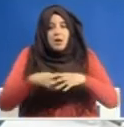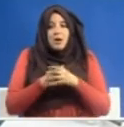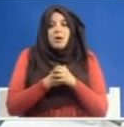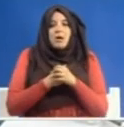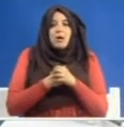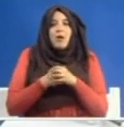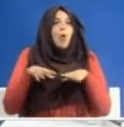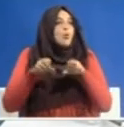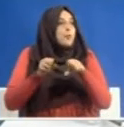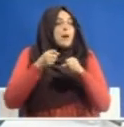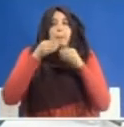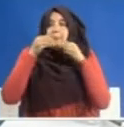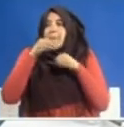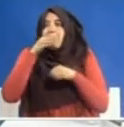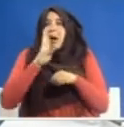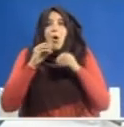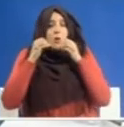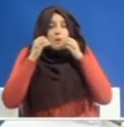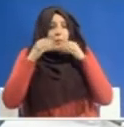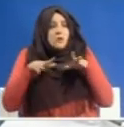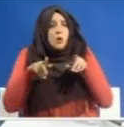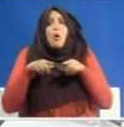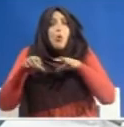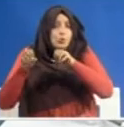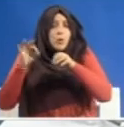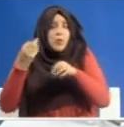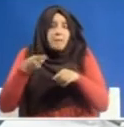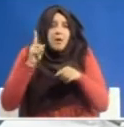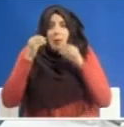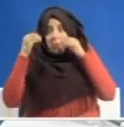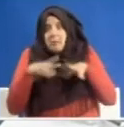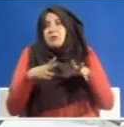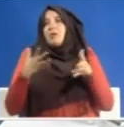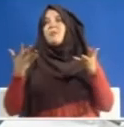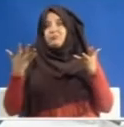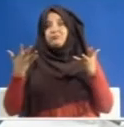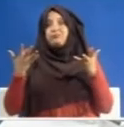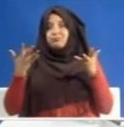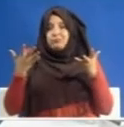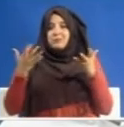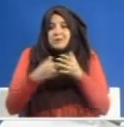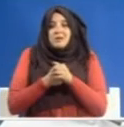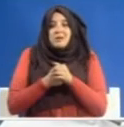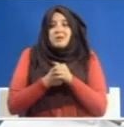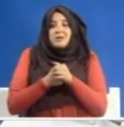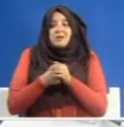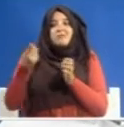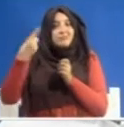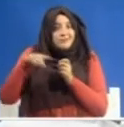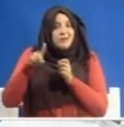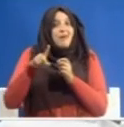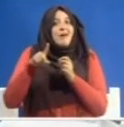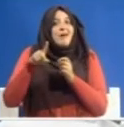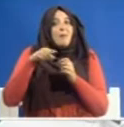عندهم أشغال وكذا وكذا، ولكن هناك استقالات يعني. وفي ظل هذه الاستقالات هؤلاء سيدمنون على